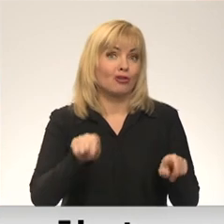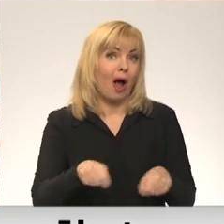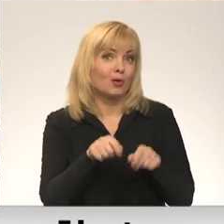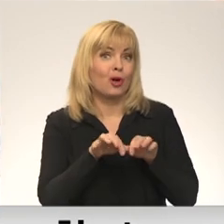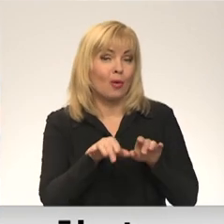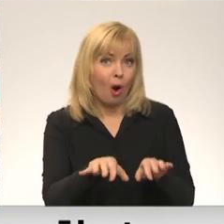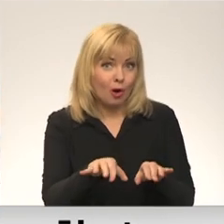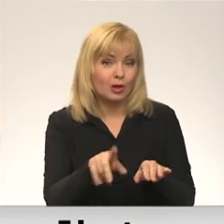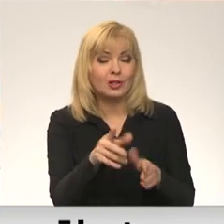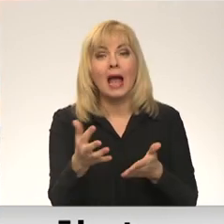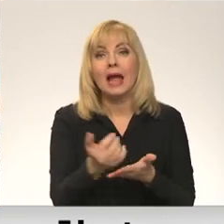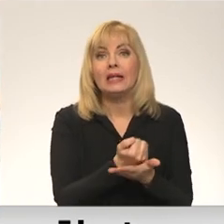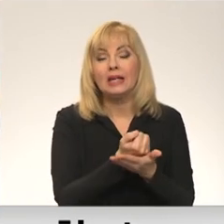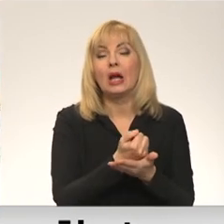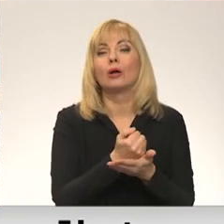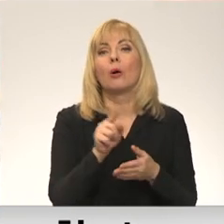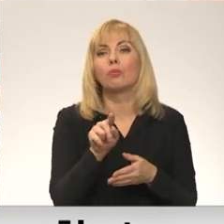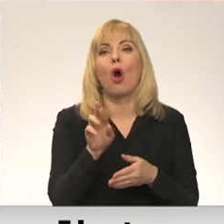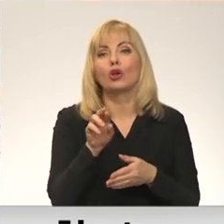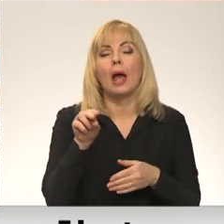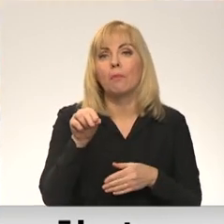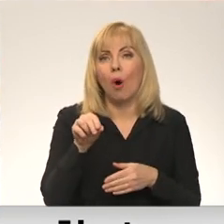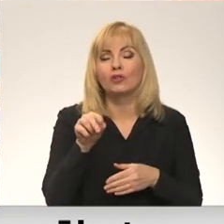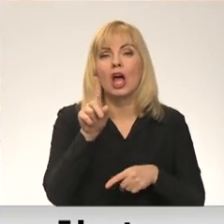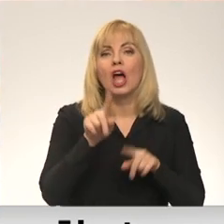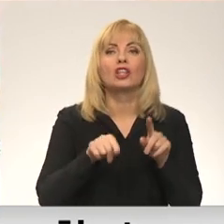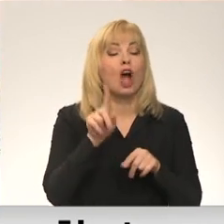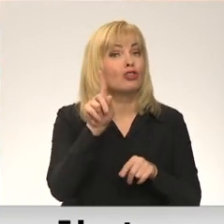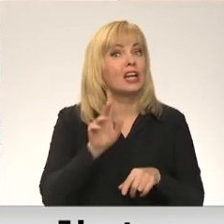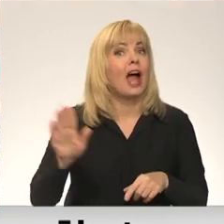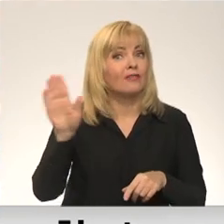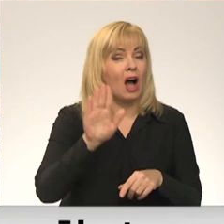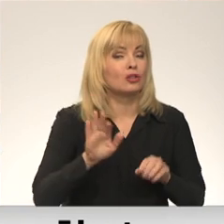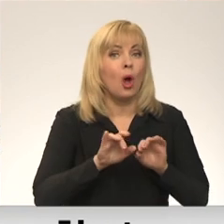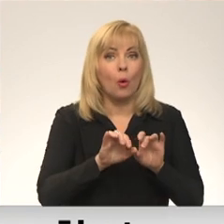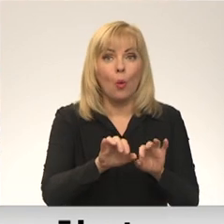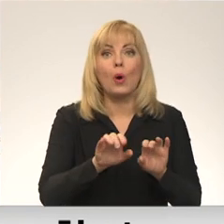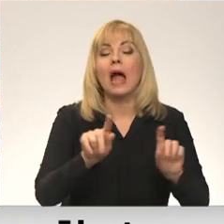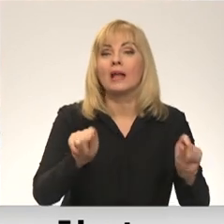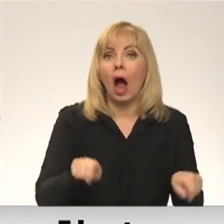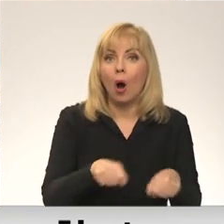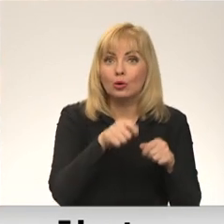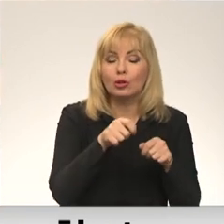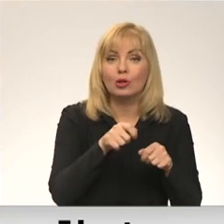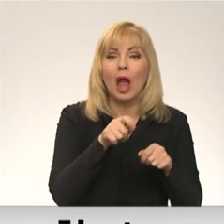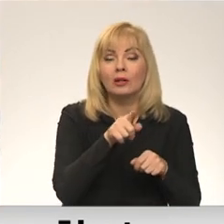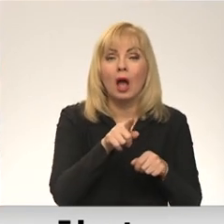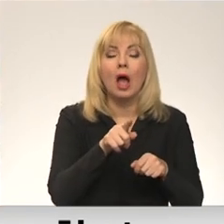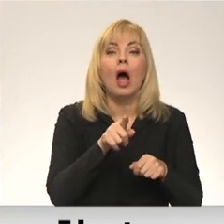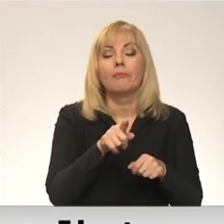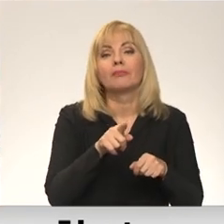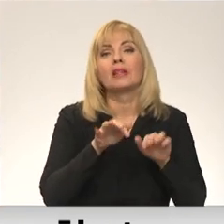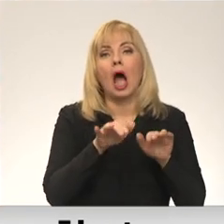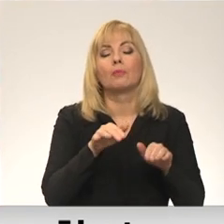kukaiņus, no kuriem tiek iegūts proteīna pulveris, varot tikai dažās valstīs, kur kukaiņu audzētavas darbojas uz pagaidu noteikumiem, kas